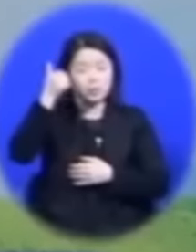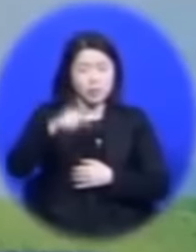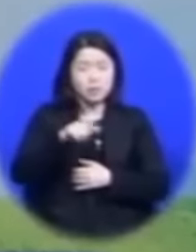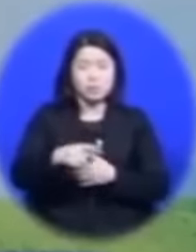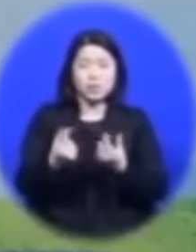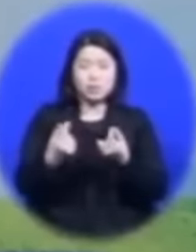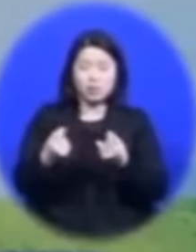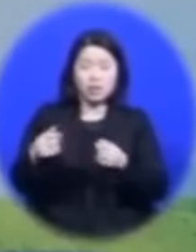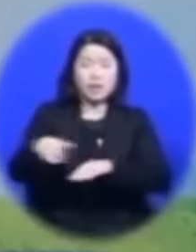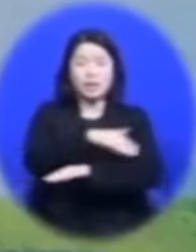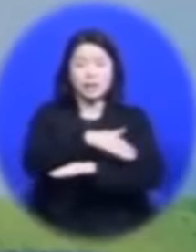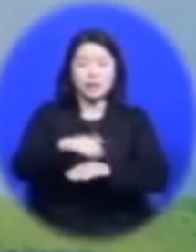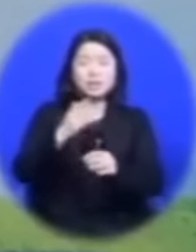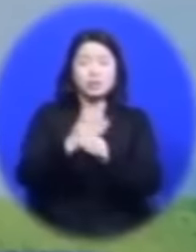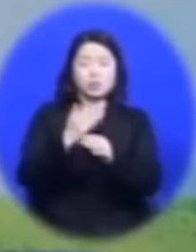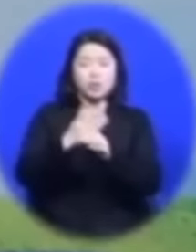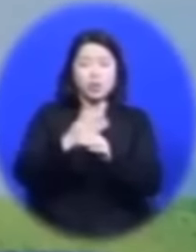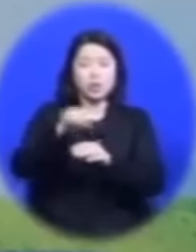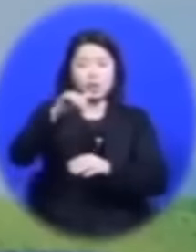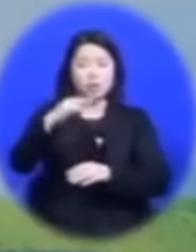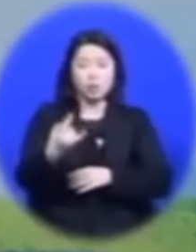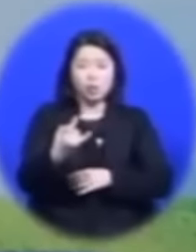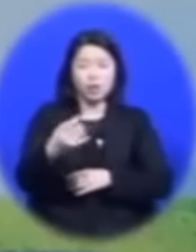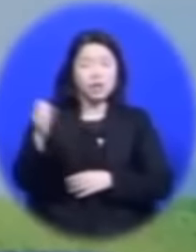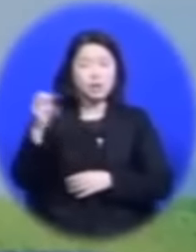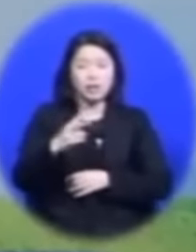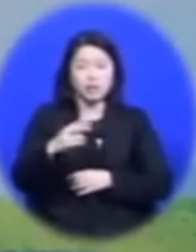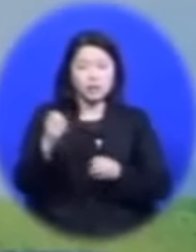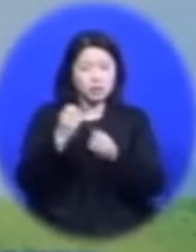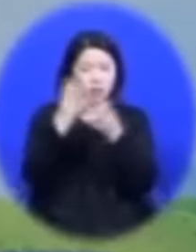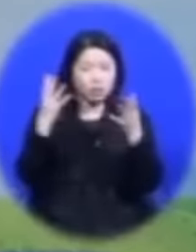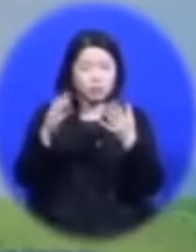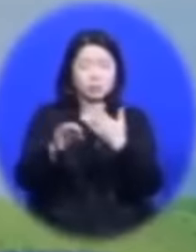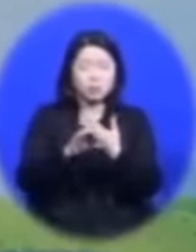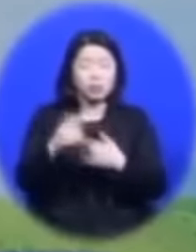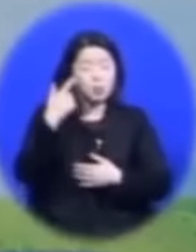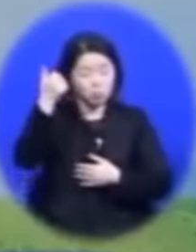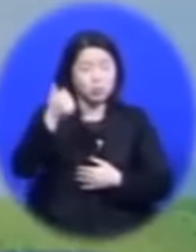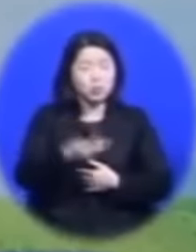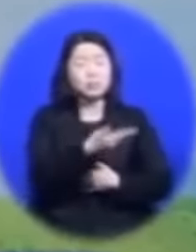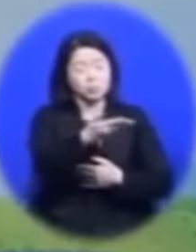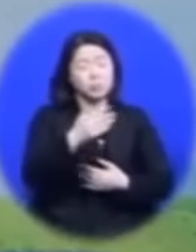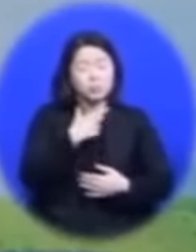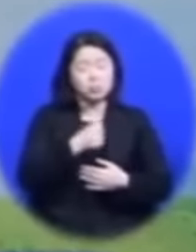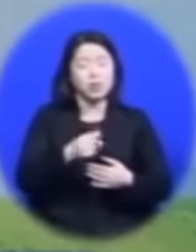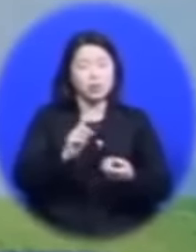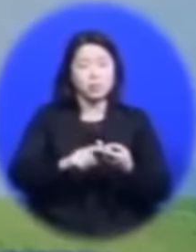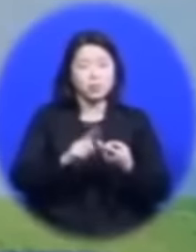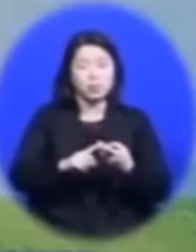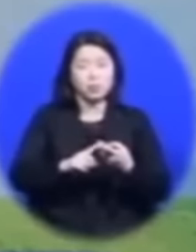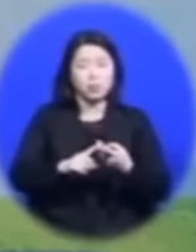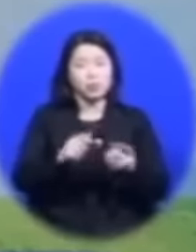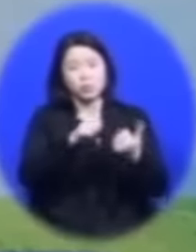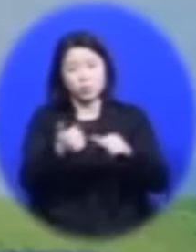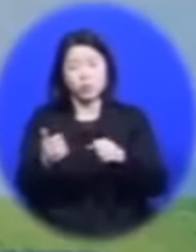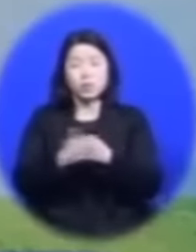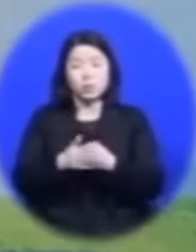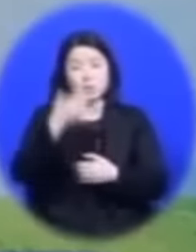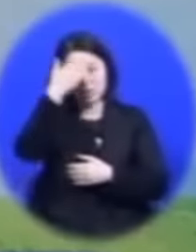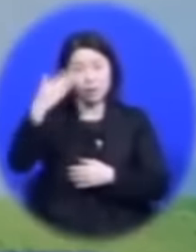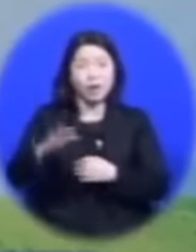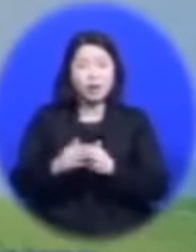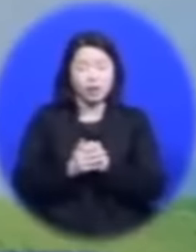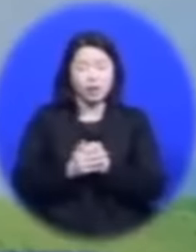이렇게 다니다가 뇌가 다시 터지면 목사님 소원대로 죽으니까 다행 아닙니까? 만약에